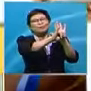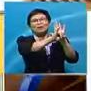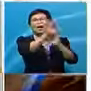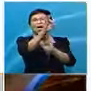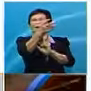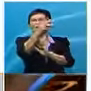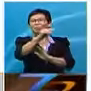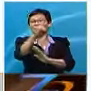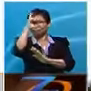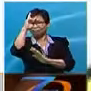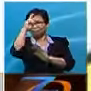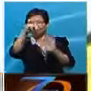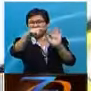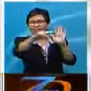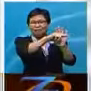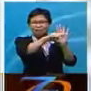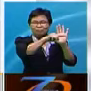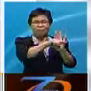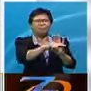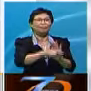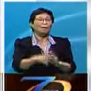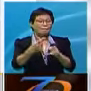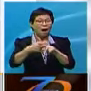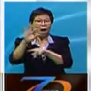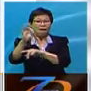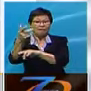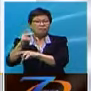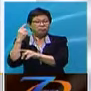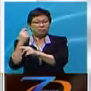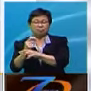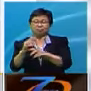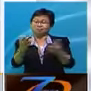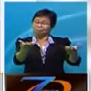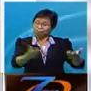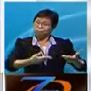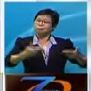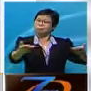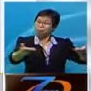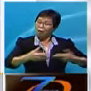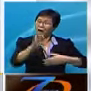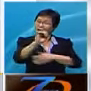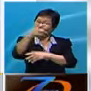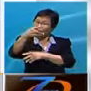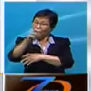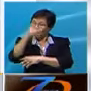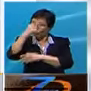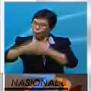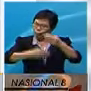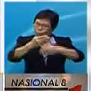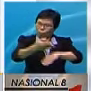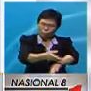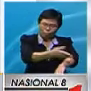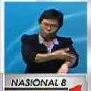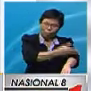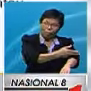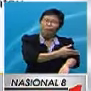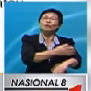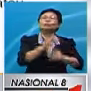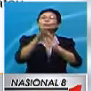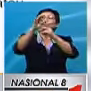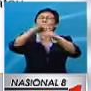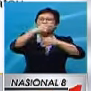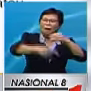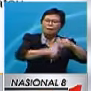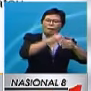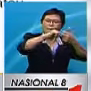daripada tanggapan negatif. Bagaimanapun, FAM tetap mengalu-alukan saranan SPRM bagi proses penambahbaikan, khususnya